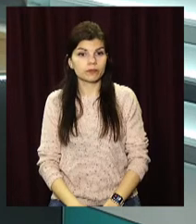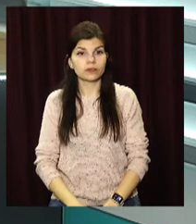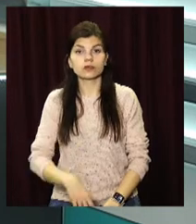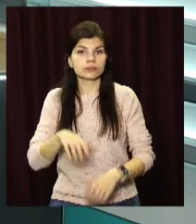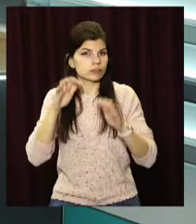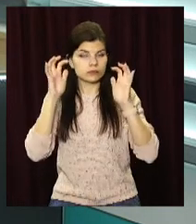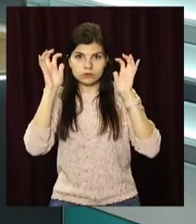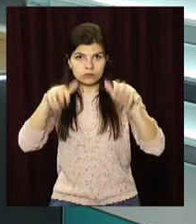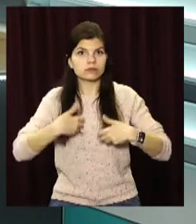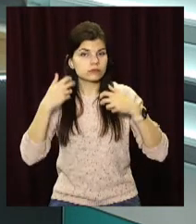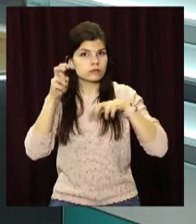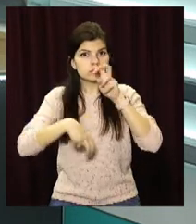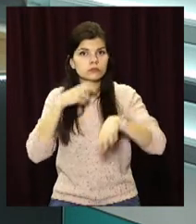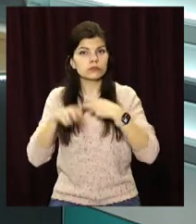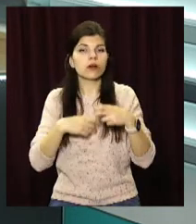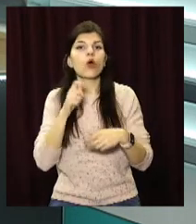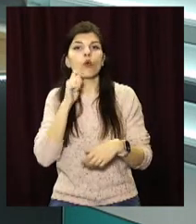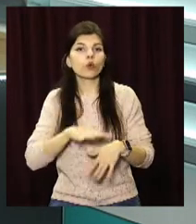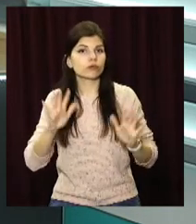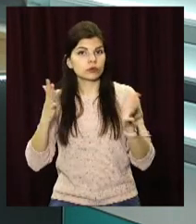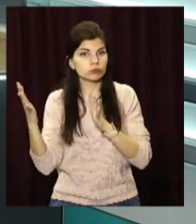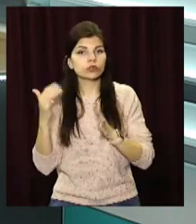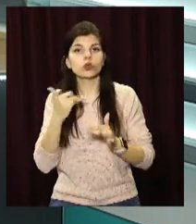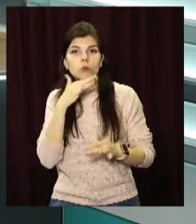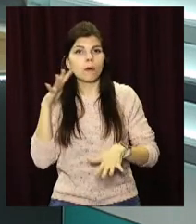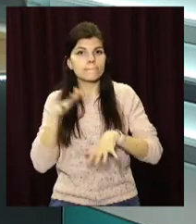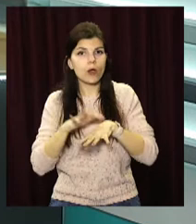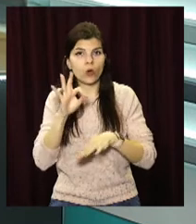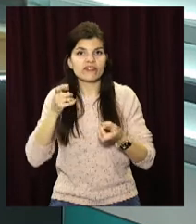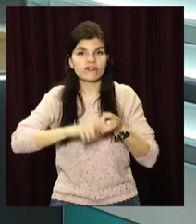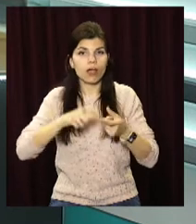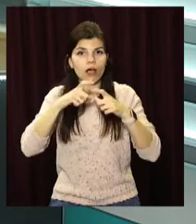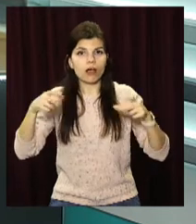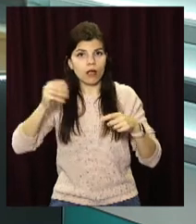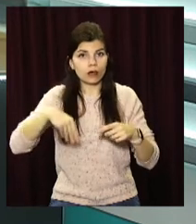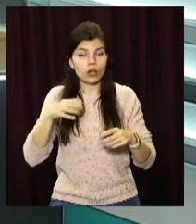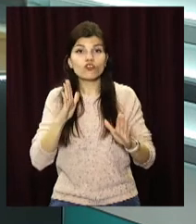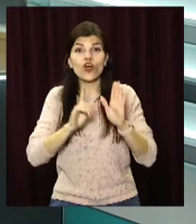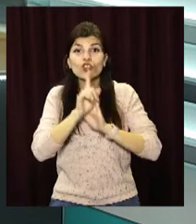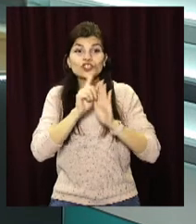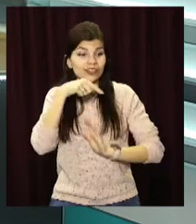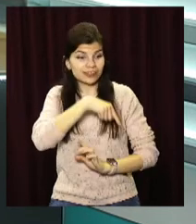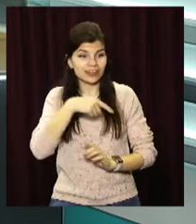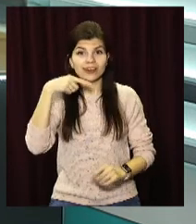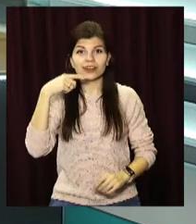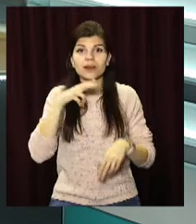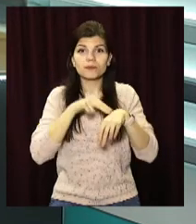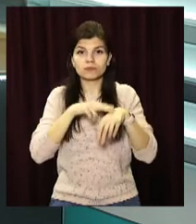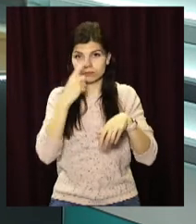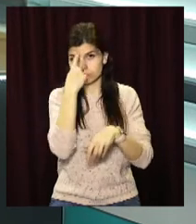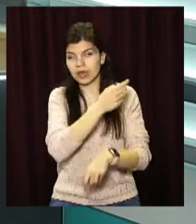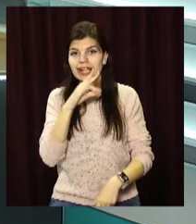Обдирають як липку. В Україні почастішали випадки шахрайства із банківськими картками. Лише з початку року до управління